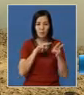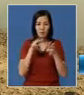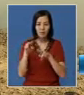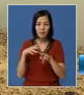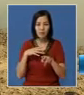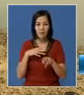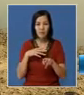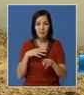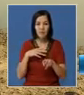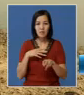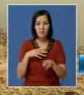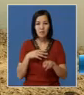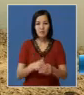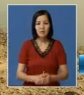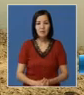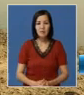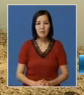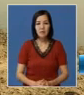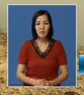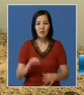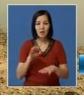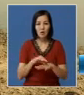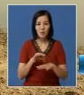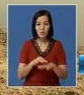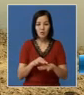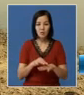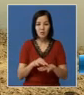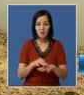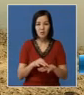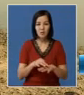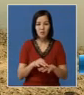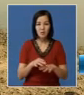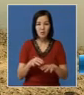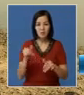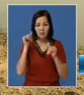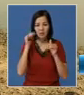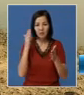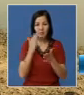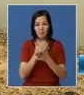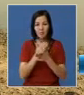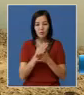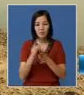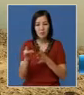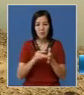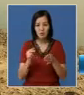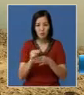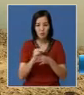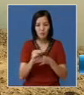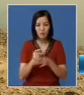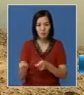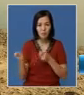айланып, дрон арқылы қарап отырады. Ауырып қалған мал болса, дрон арқылы көретті, соны скоро жеткізеді расколға